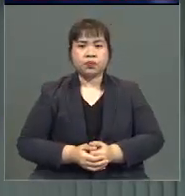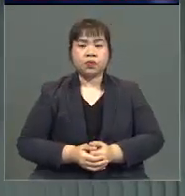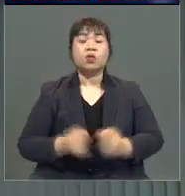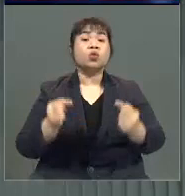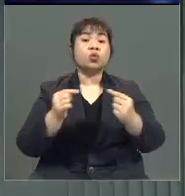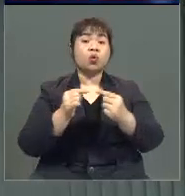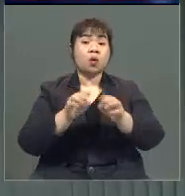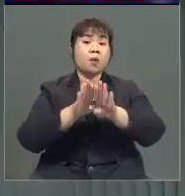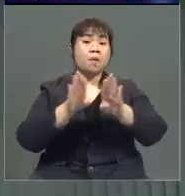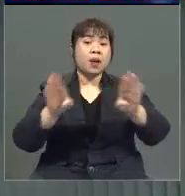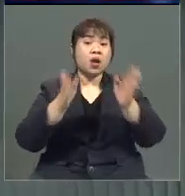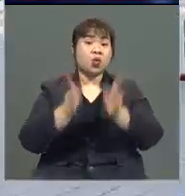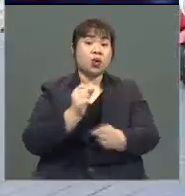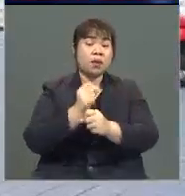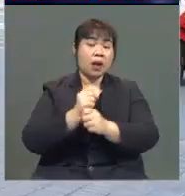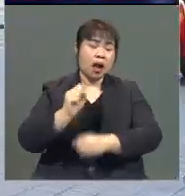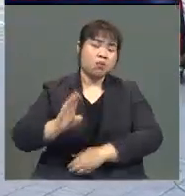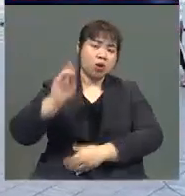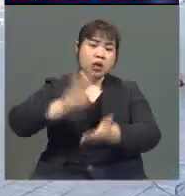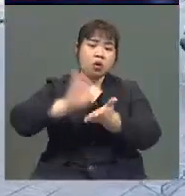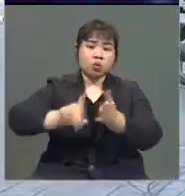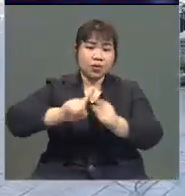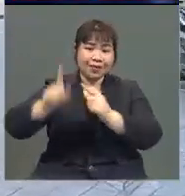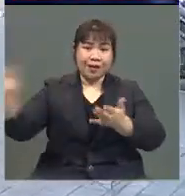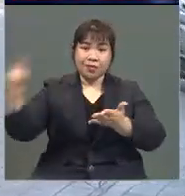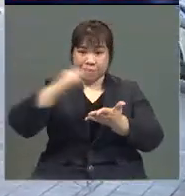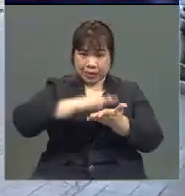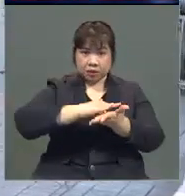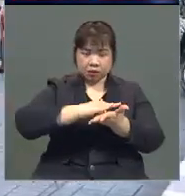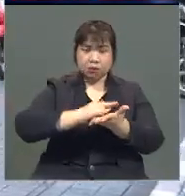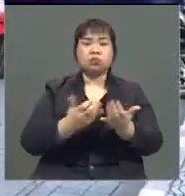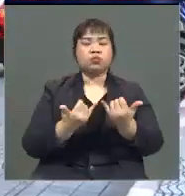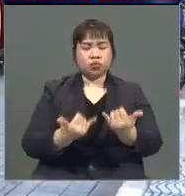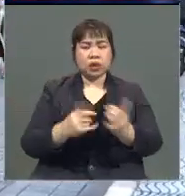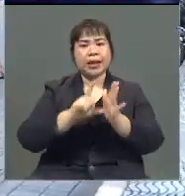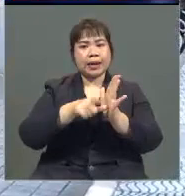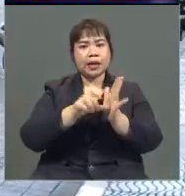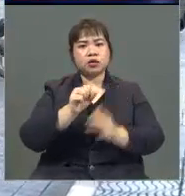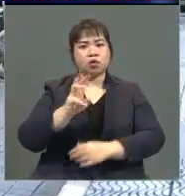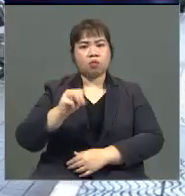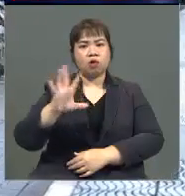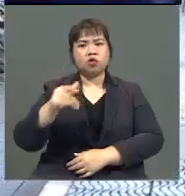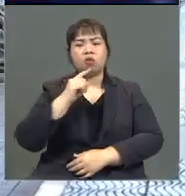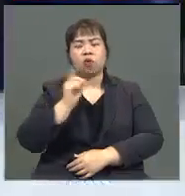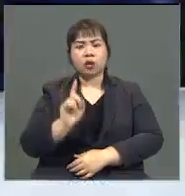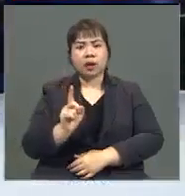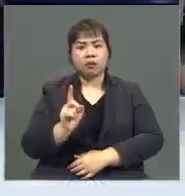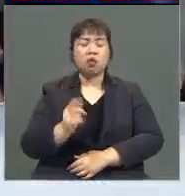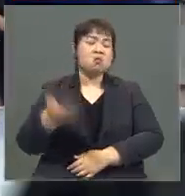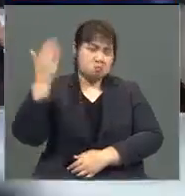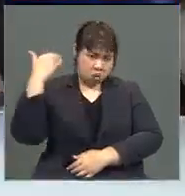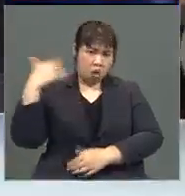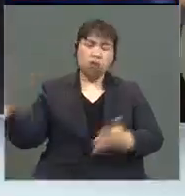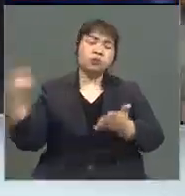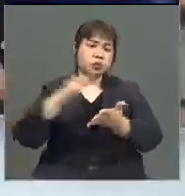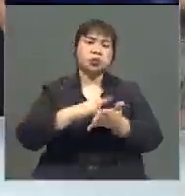การเปิดให้นักธุรกิจเดินทางเข้ามายังประเทศไทยในเรื่องนี้ค่ะพลเอกณัฐพลบอกว่าที่ผ่านมามีการอนุญาตให้เดิน